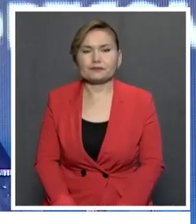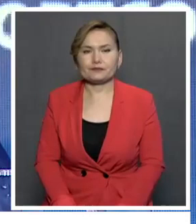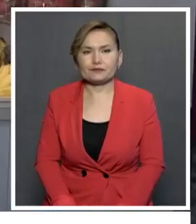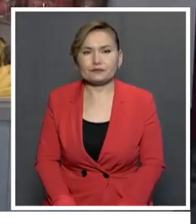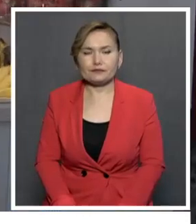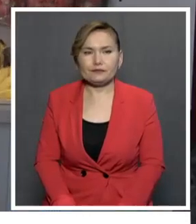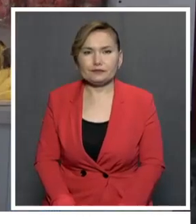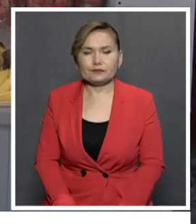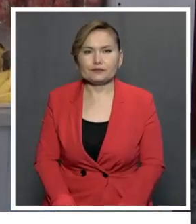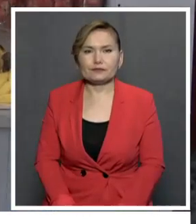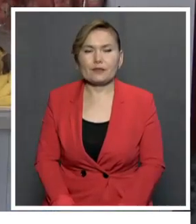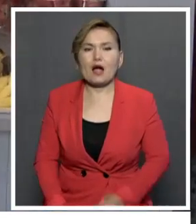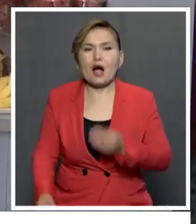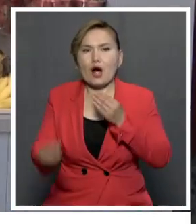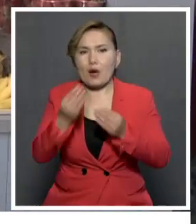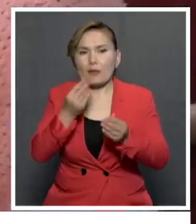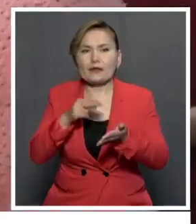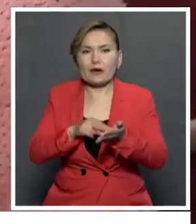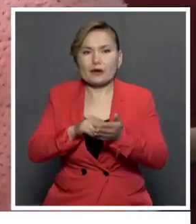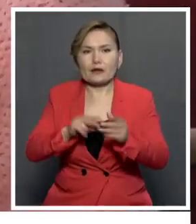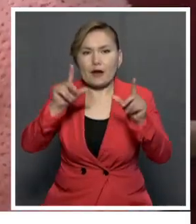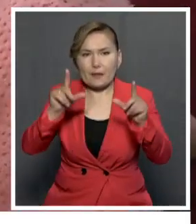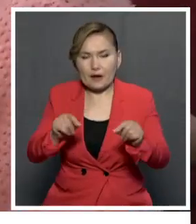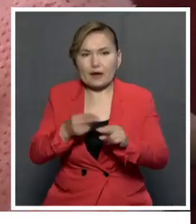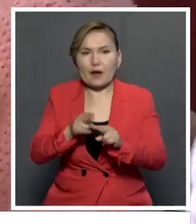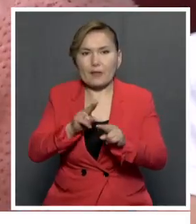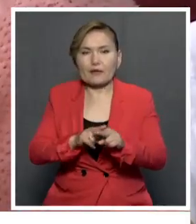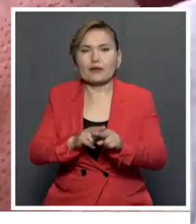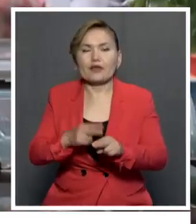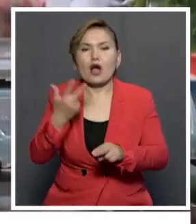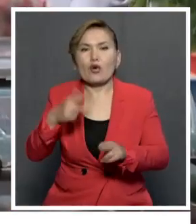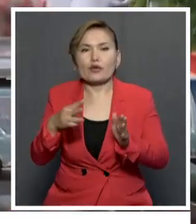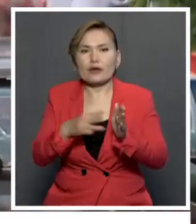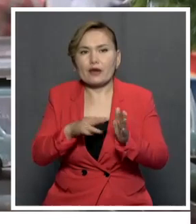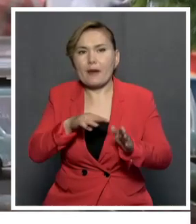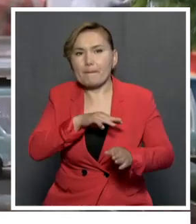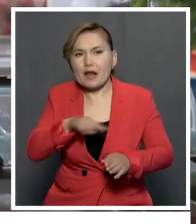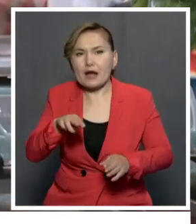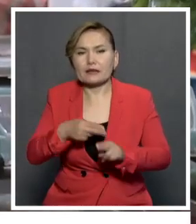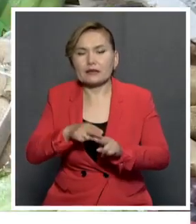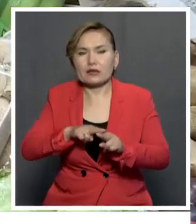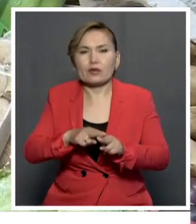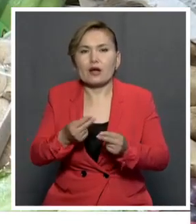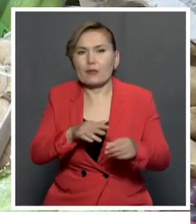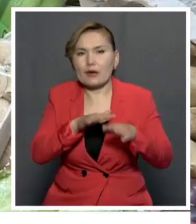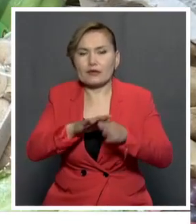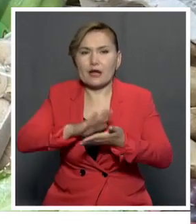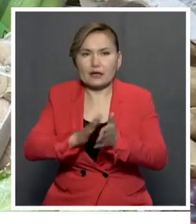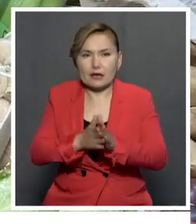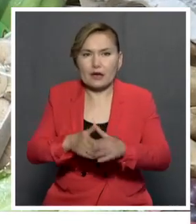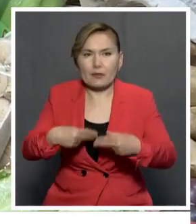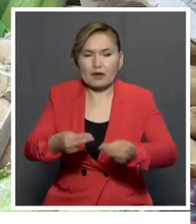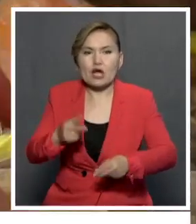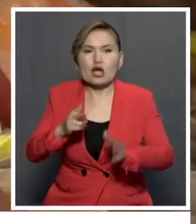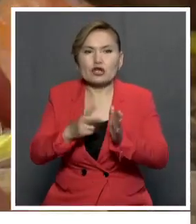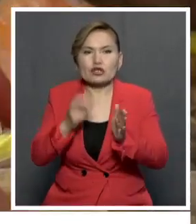белгілі. Азық-түлік бағасын тұрақтандыру мақсатында форвардтағы әдіспен 39 миллиард теңгеге келісім жасалатын. Бұған 770